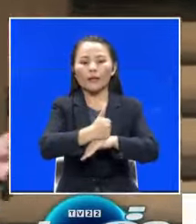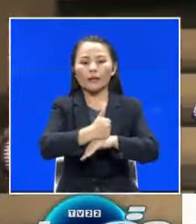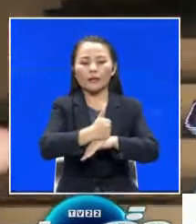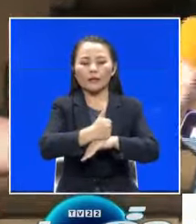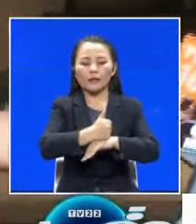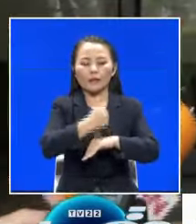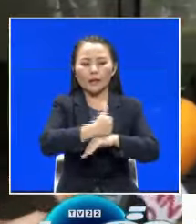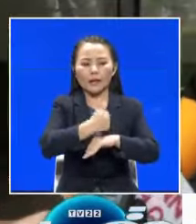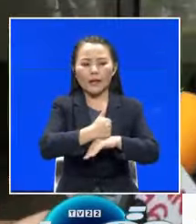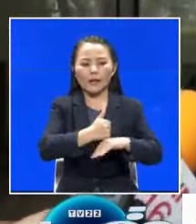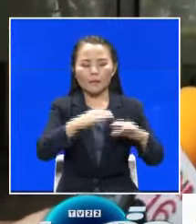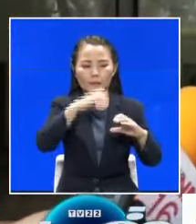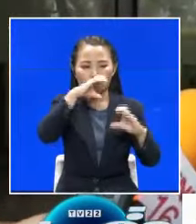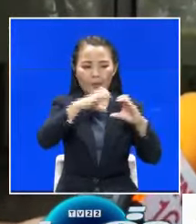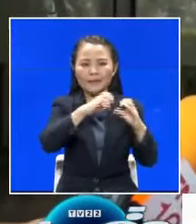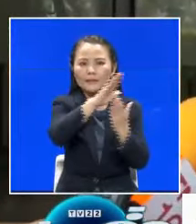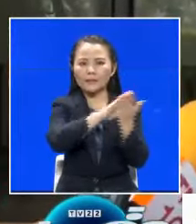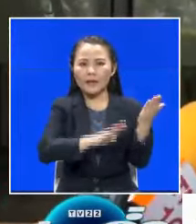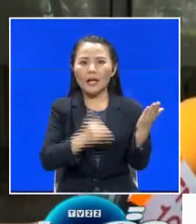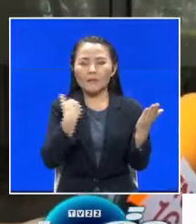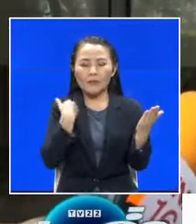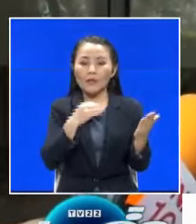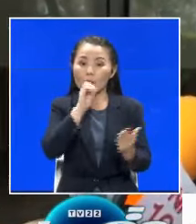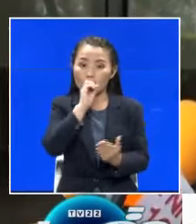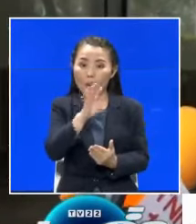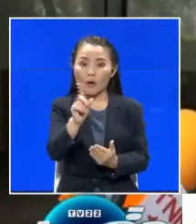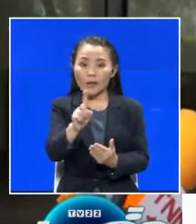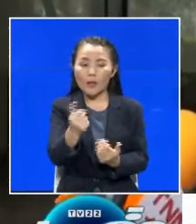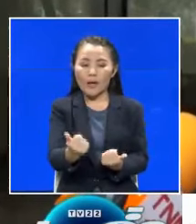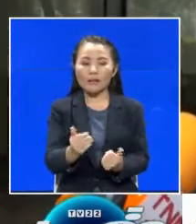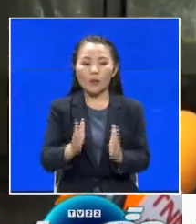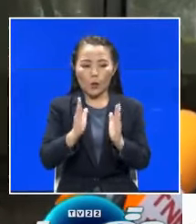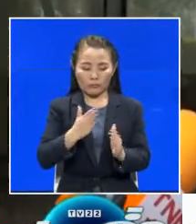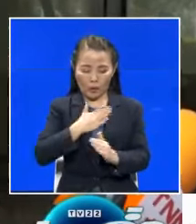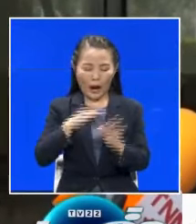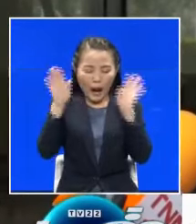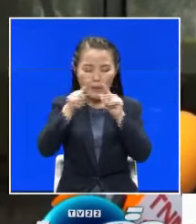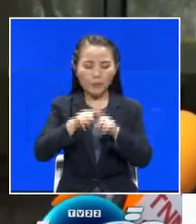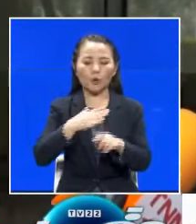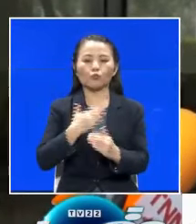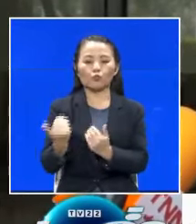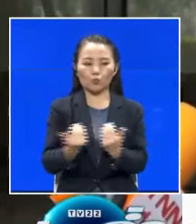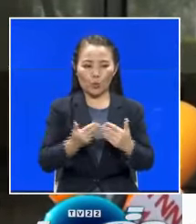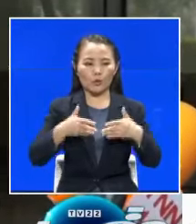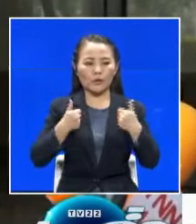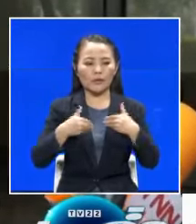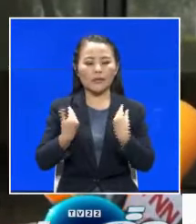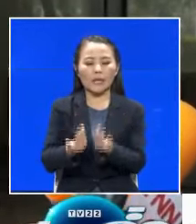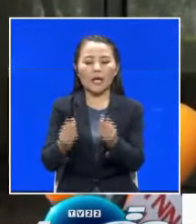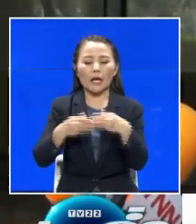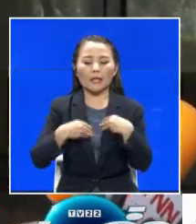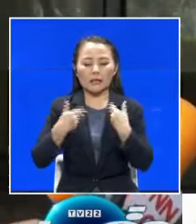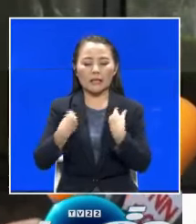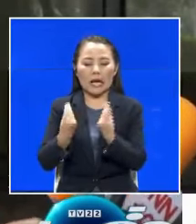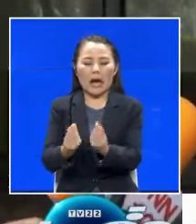ฒนาก็พูดถึงเรื่องนี้เหมือนกันคุณวราวุธบอกนะคะว่าในฐานะคนที่เป็นลูกคนหนึ่งต้องขอแสดงความยินดีกับครอบครัวชินวั